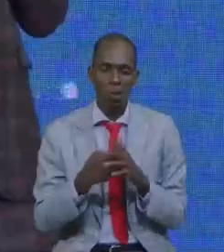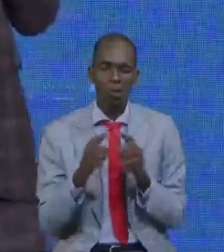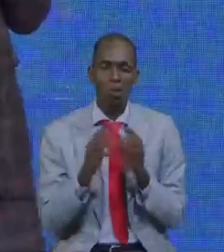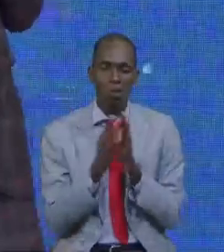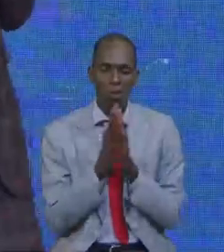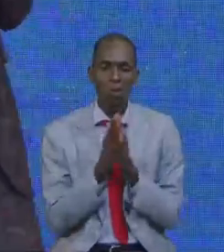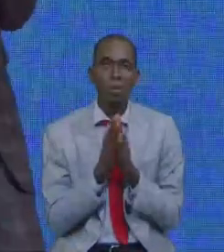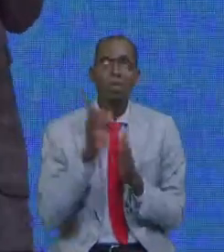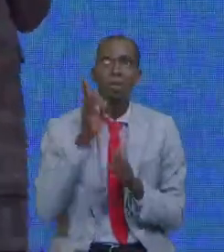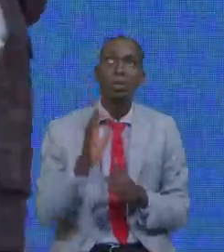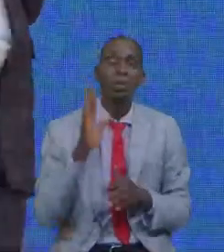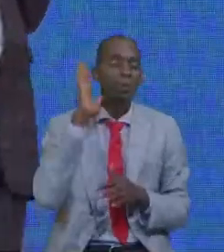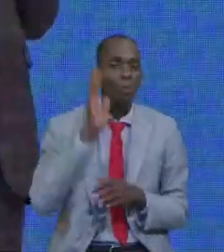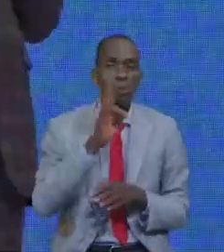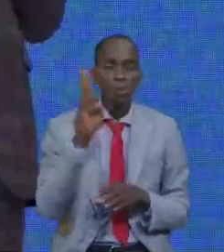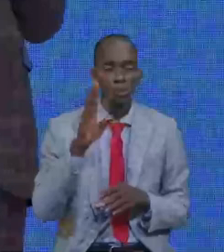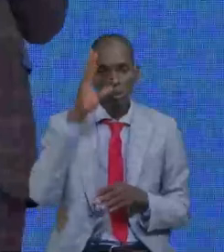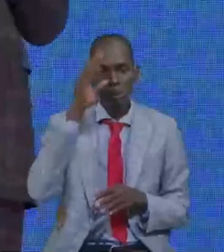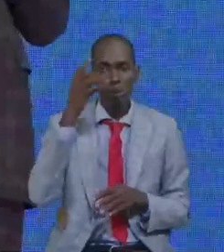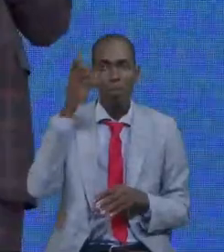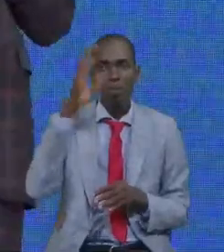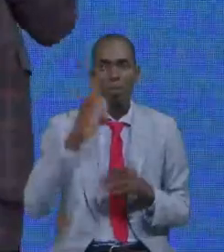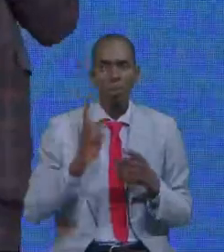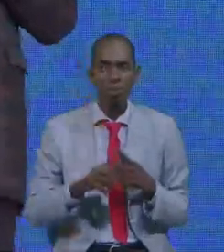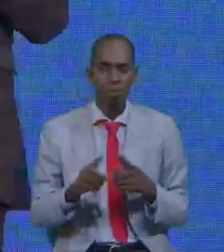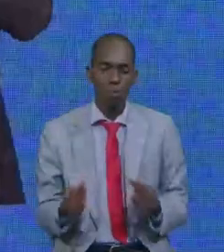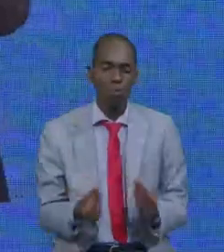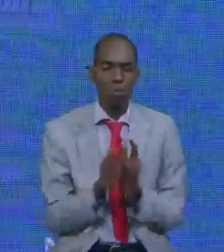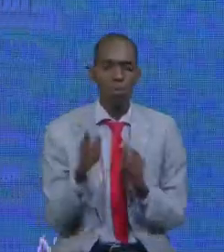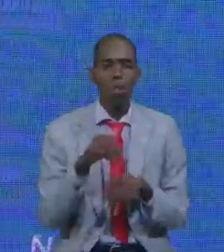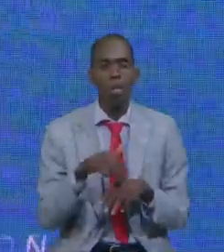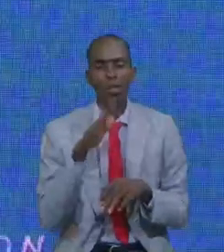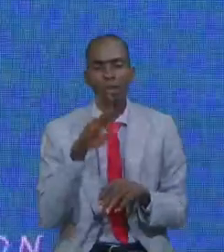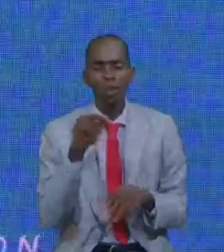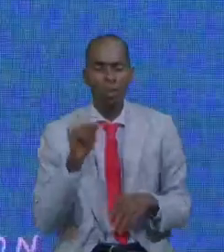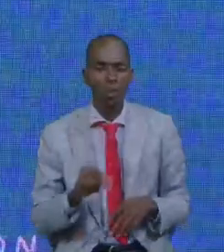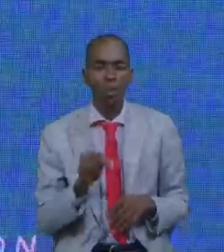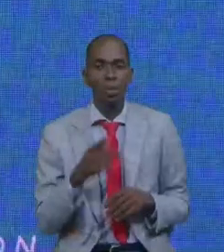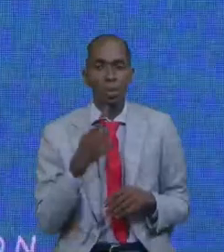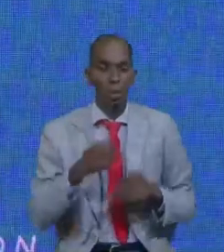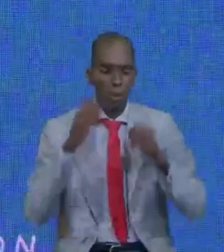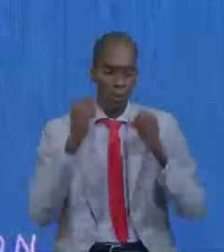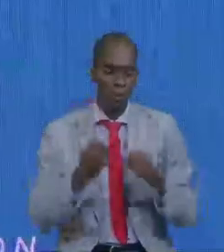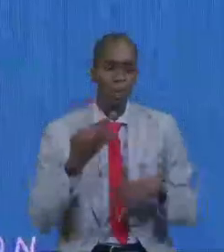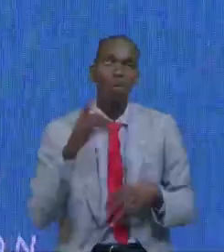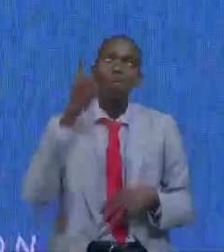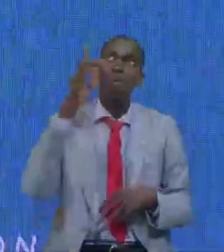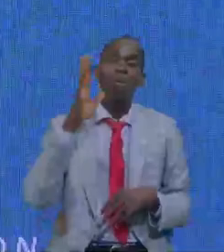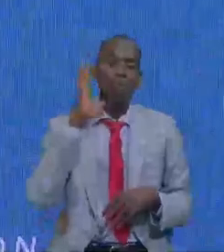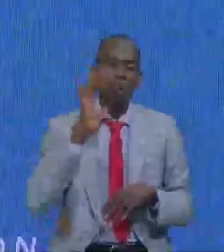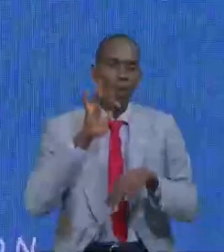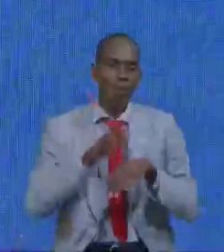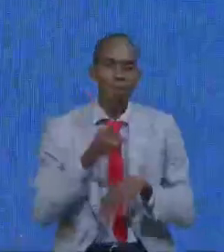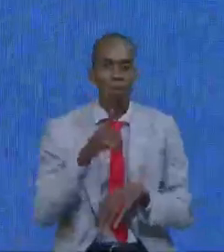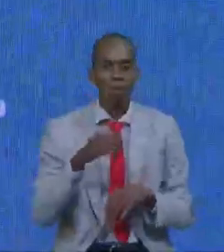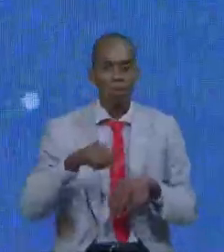pour régler tes problèmes. Tes montagnes seront déplacées. La puissance de Dieu va te toucher. Et l'onction de Dieu va briser